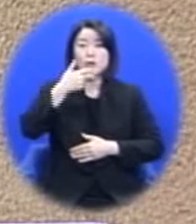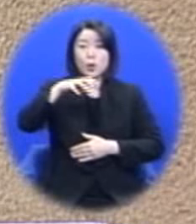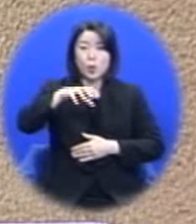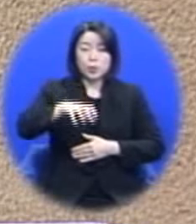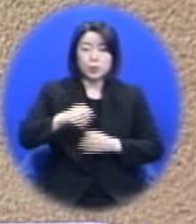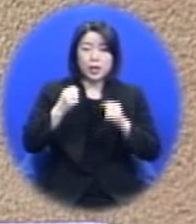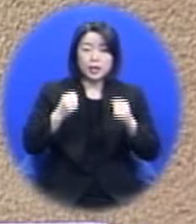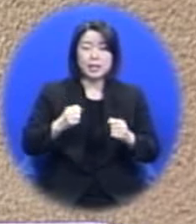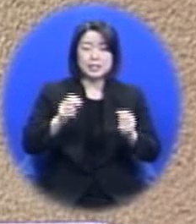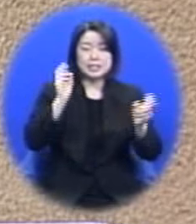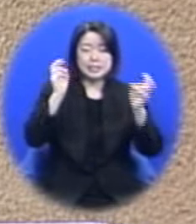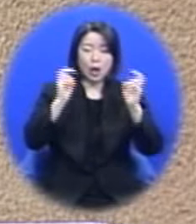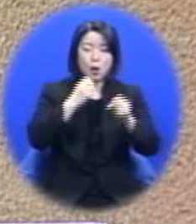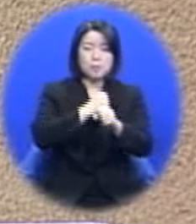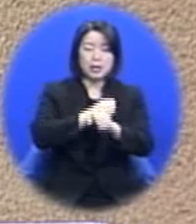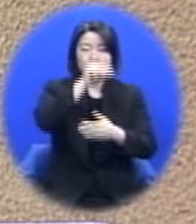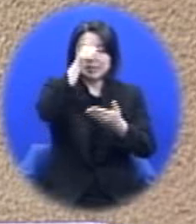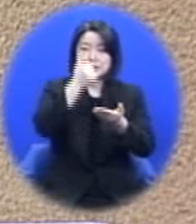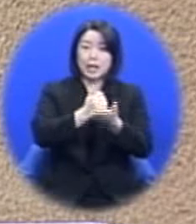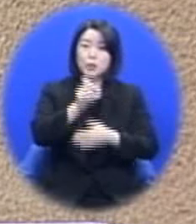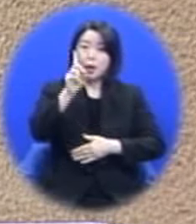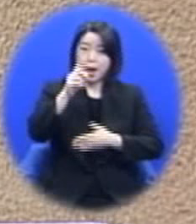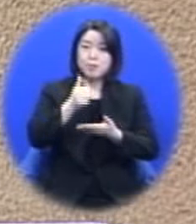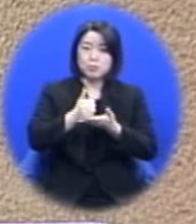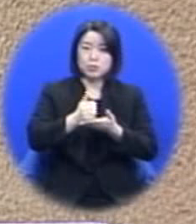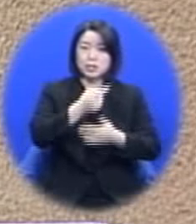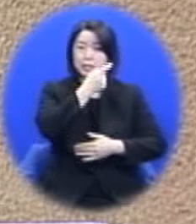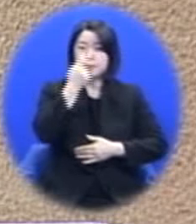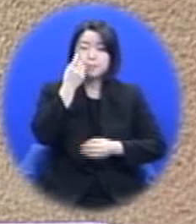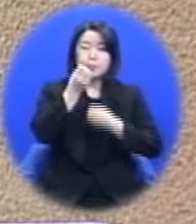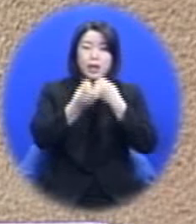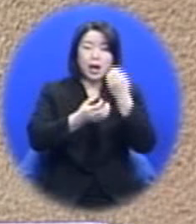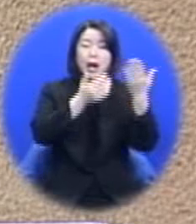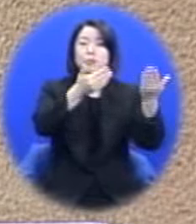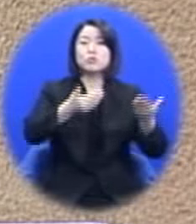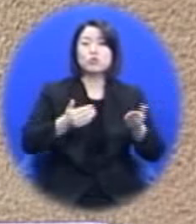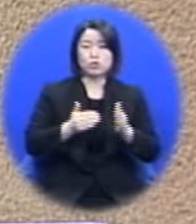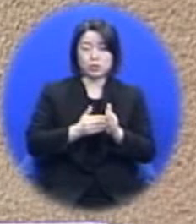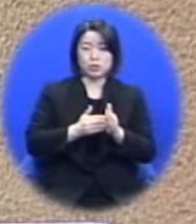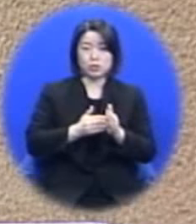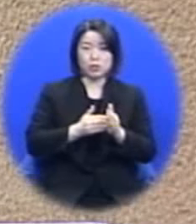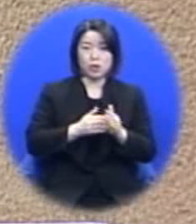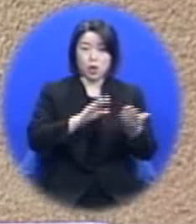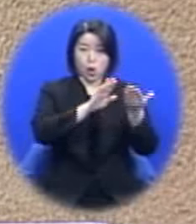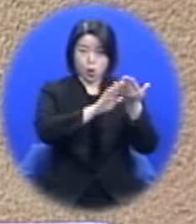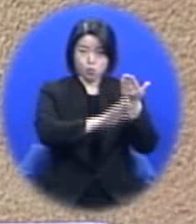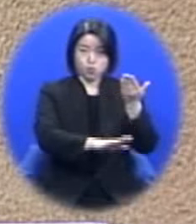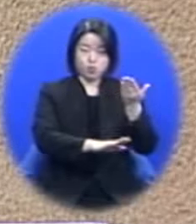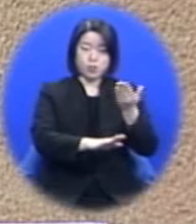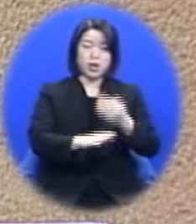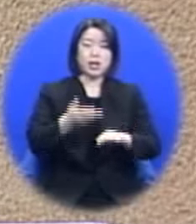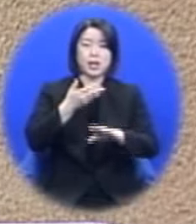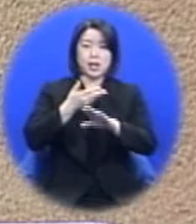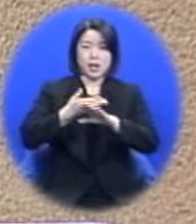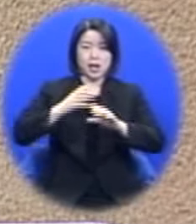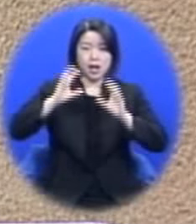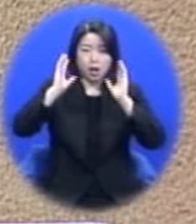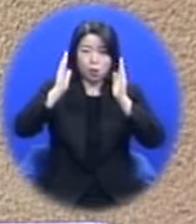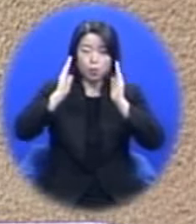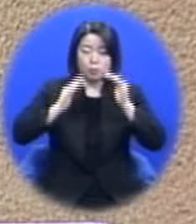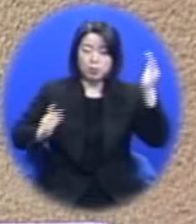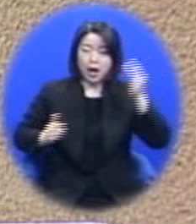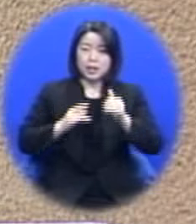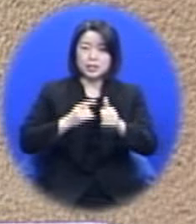하시는 장로님 한 분이 간증을 하셨습니다. 후배되는 유럽 유학생들에게 간증을